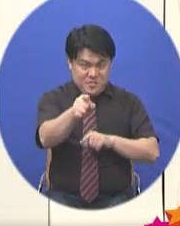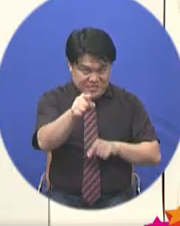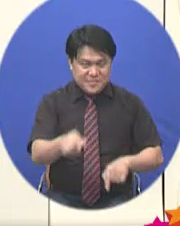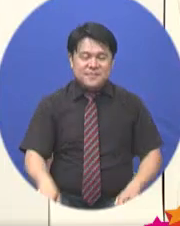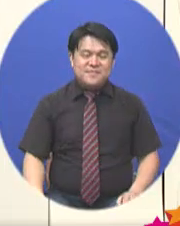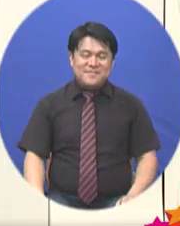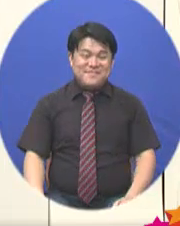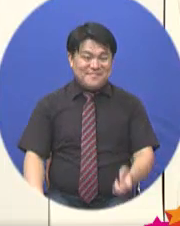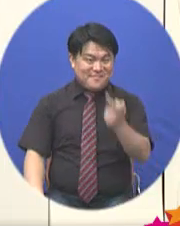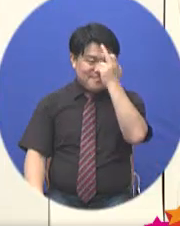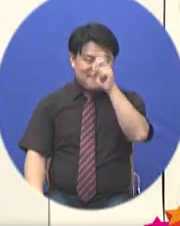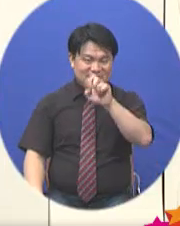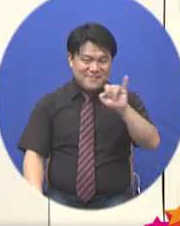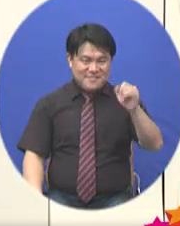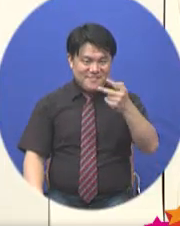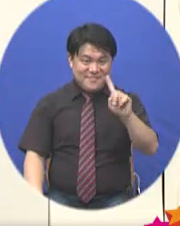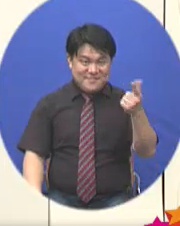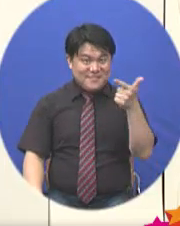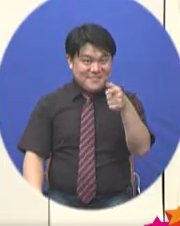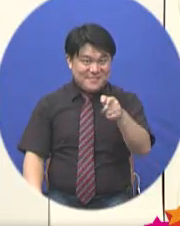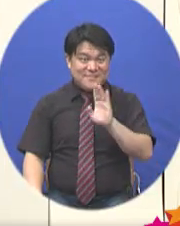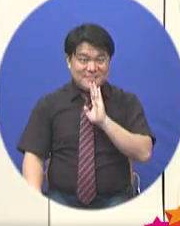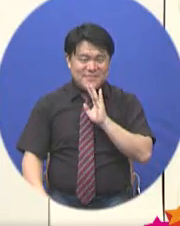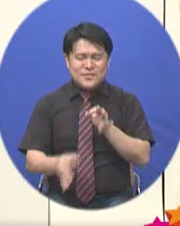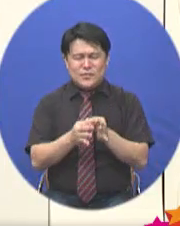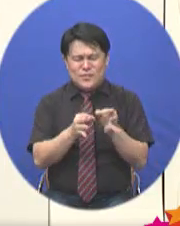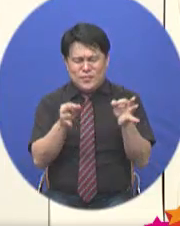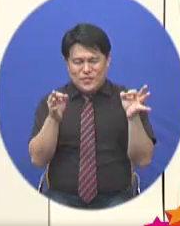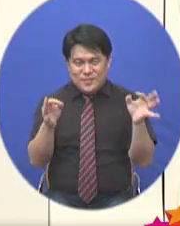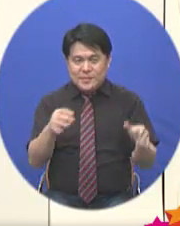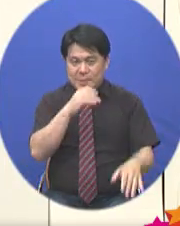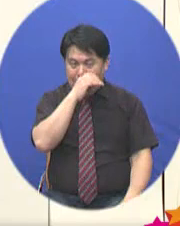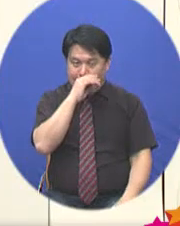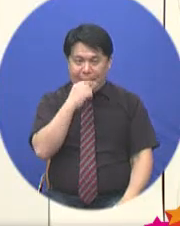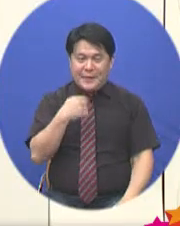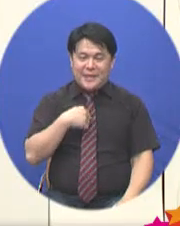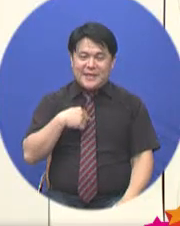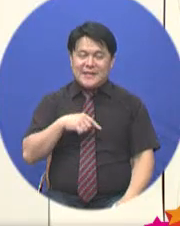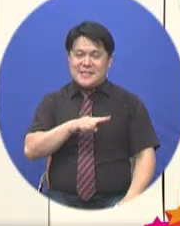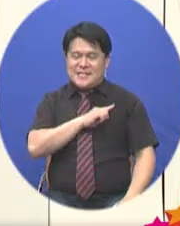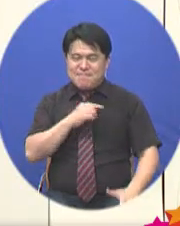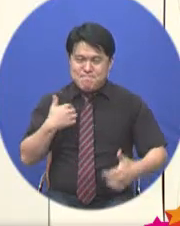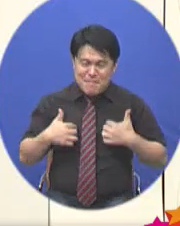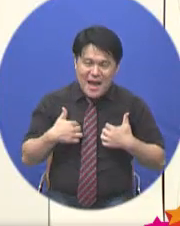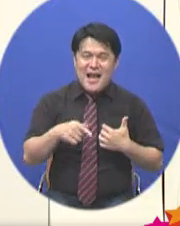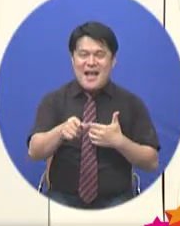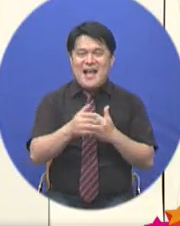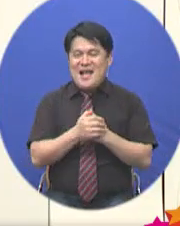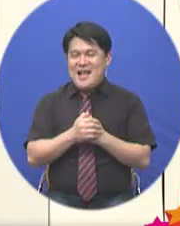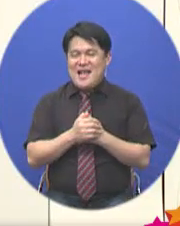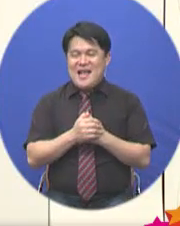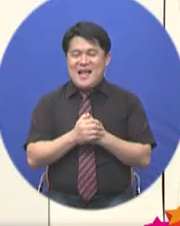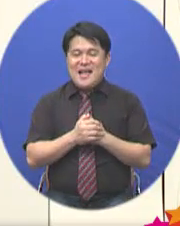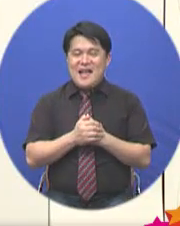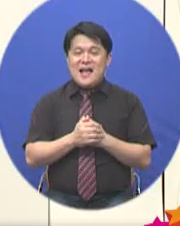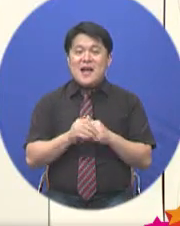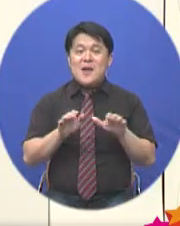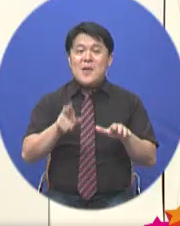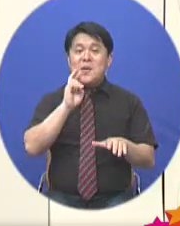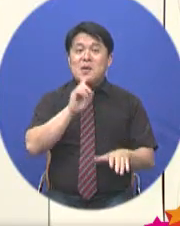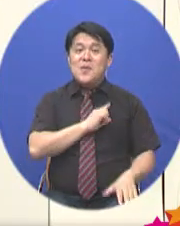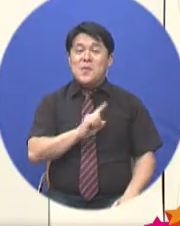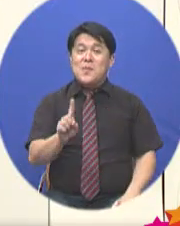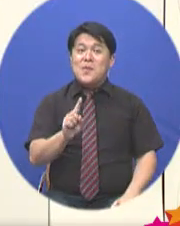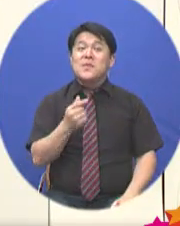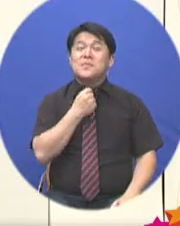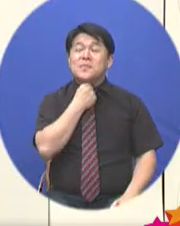최미란 이렇게. 예. 네. 참 오랜만입니다. 제가 그냥 제일 반가워요. 최미란님 목소리를 들으면. 자, 오늘은 어떤 노래로